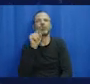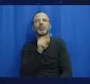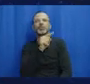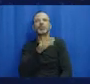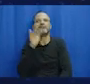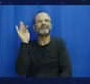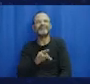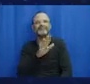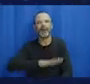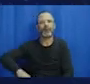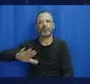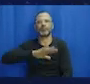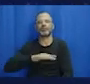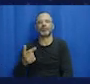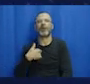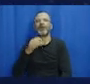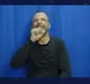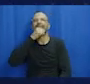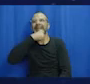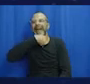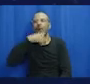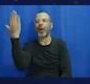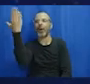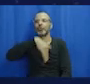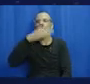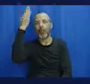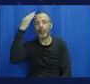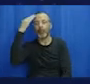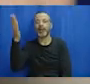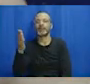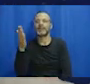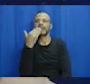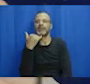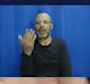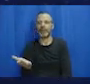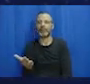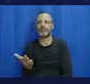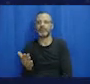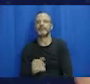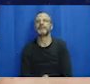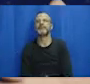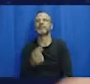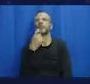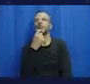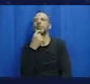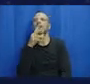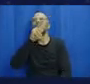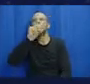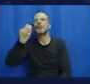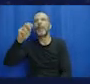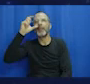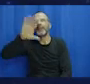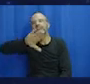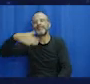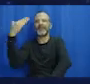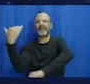عدو لهذا المجتمع لا شك في ذلك، وتاريخه الاسود معروف. اذا ما هو عدو لدوله اسرائيل بديش يكون عدو للمجتمع العربي، يعني موضوع بن كفير منتهي بالنسبه